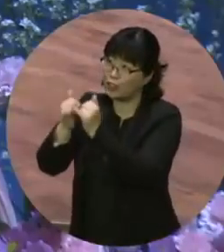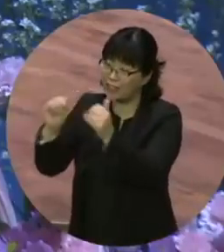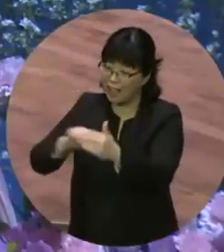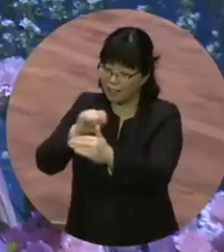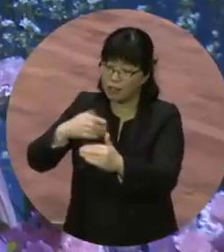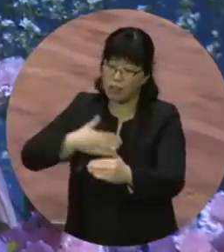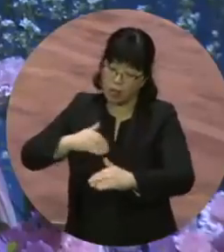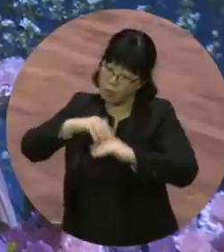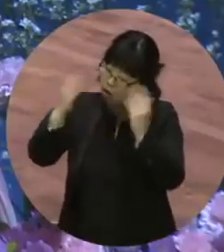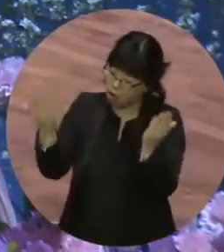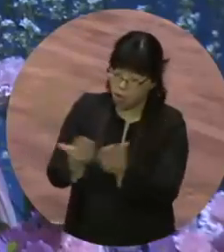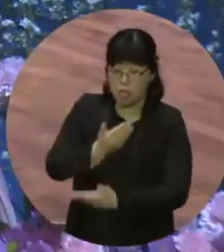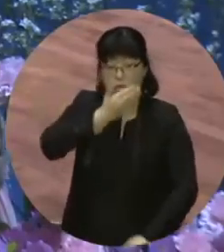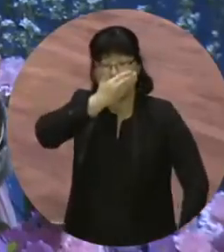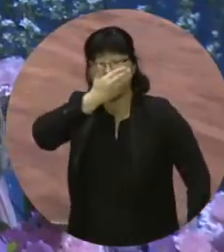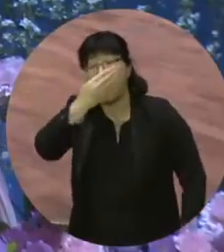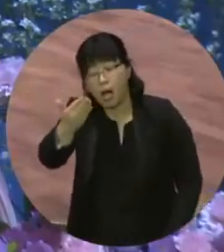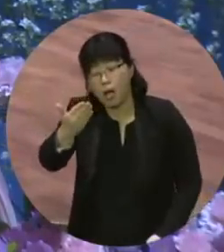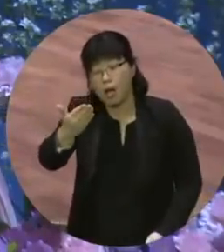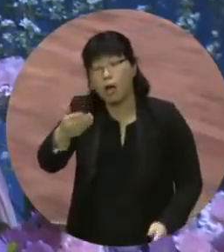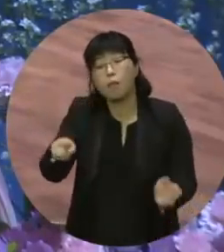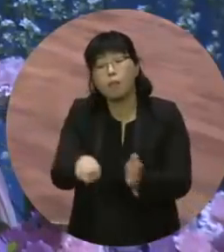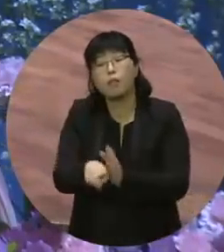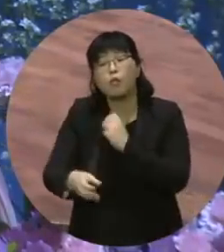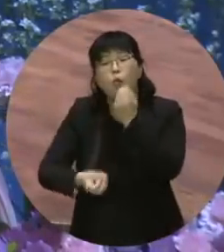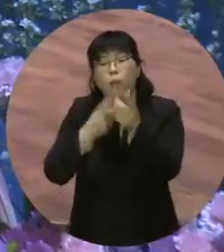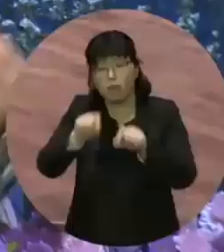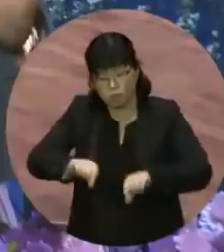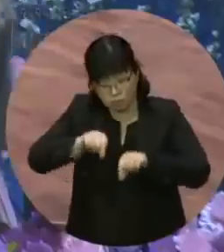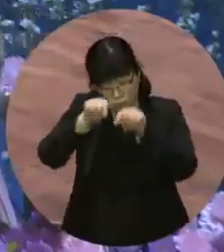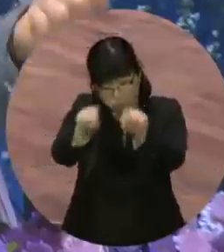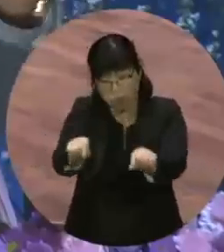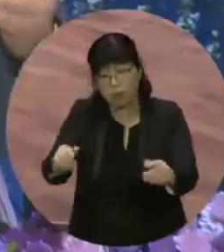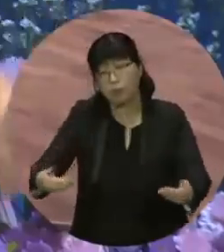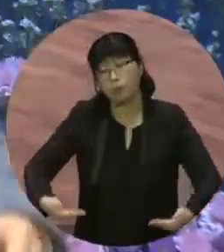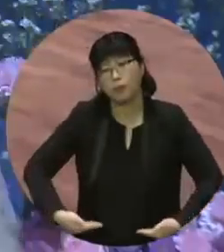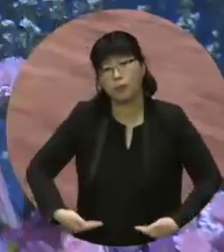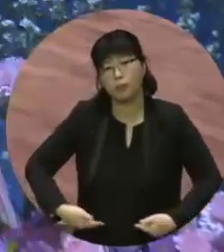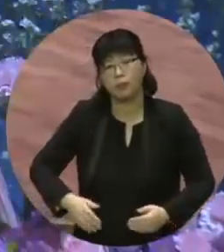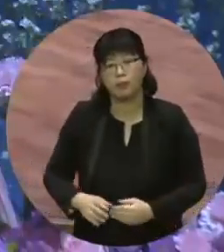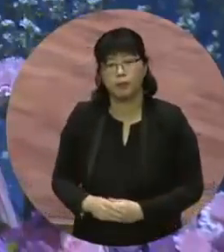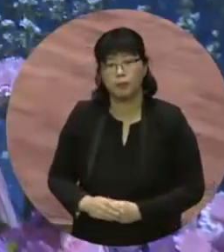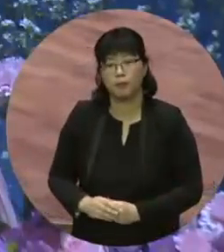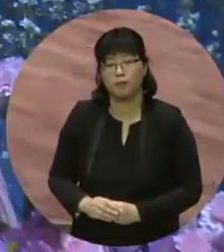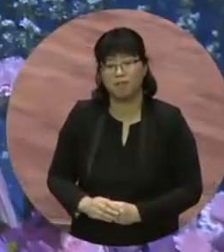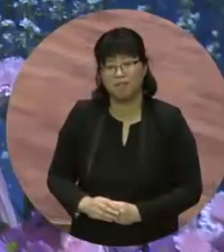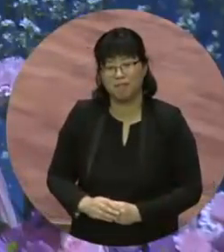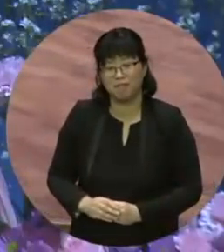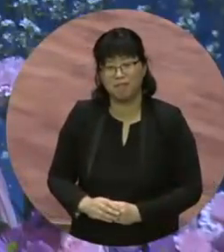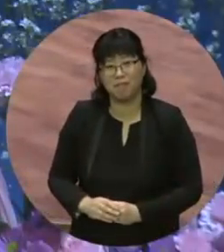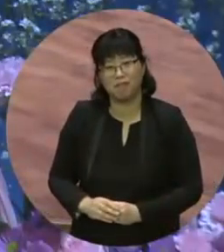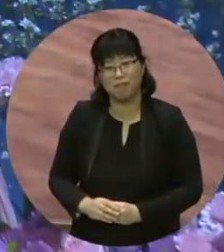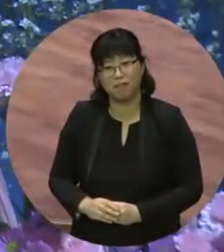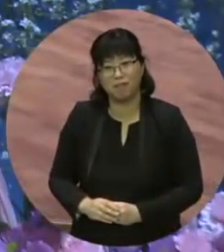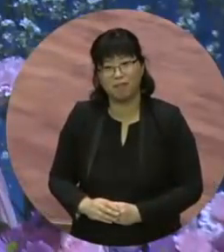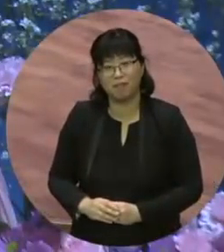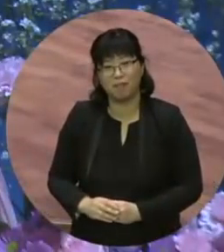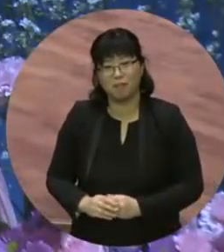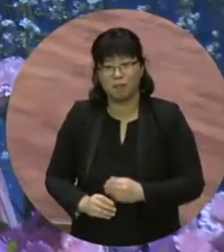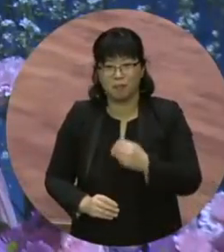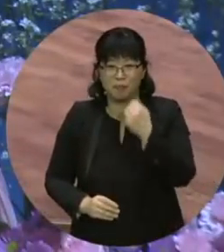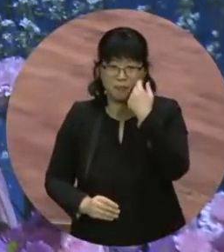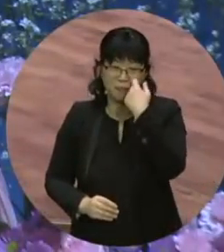아멘입니까? 뭐 하나님 능력 주시지 내가 못할 것이 없다. 그 소리 빵빵 치며 살아야 돼요. 하나님의